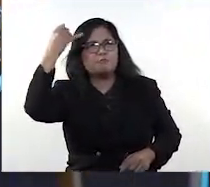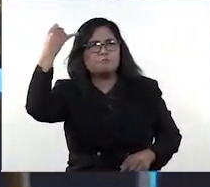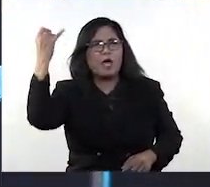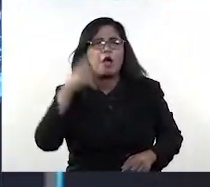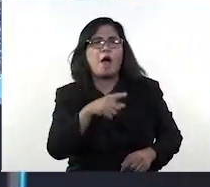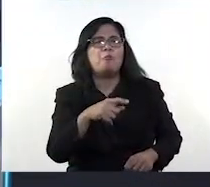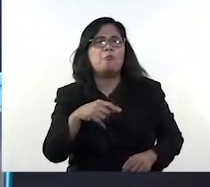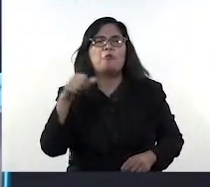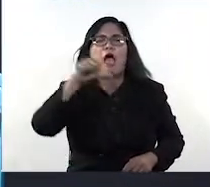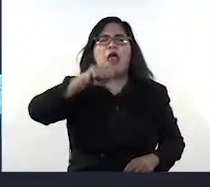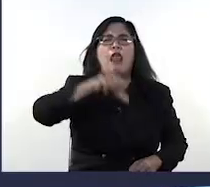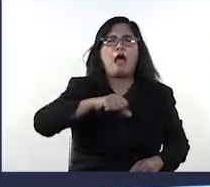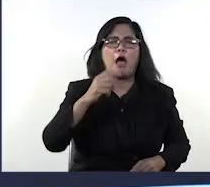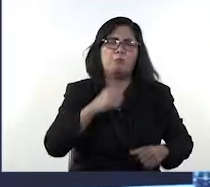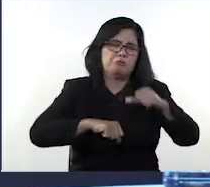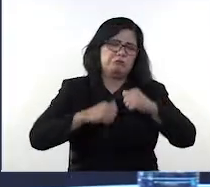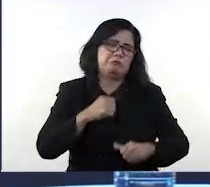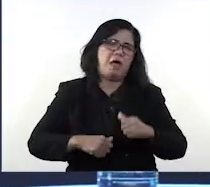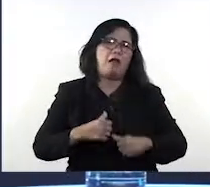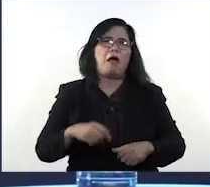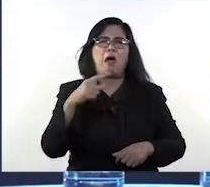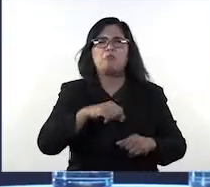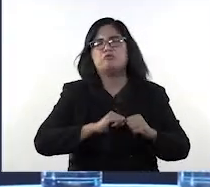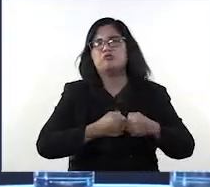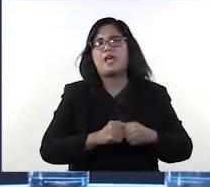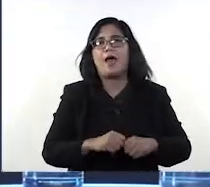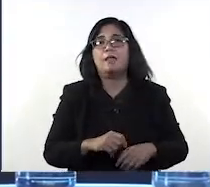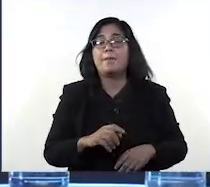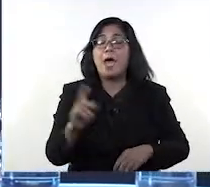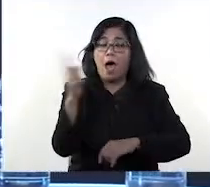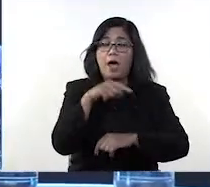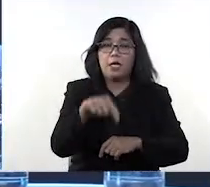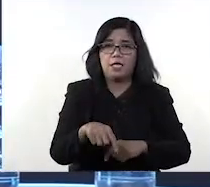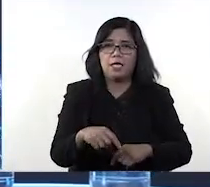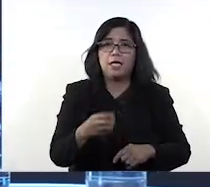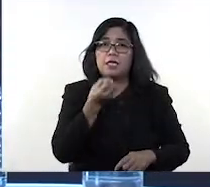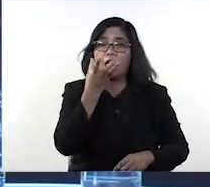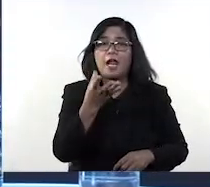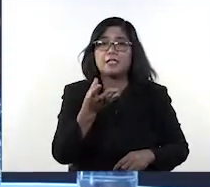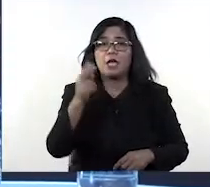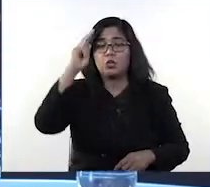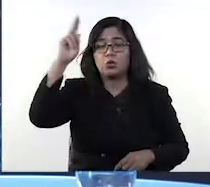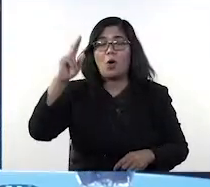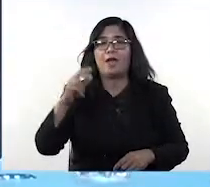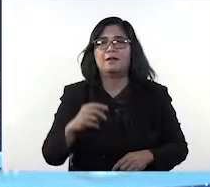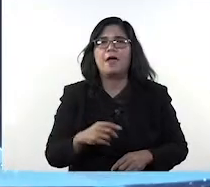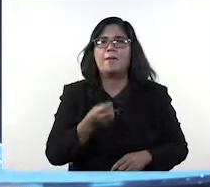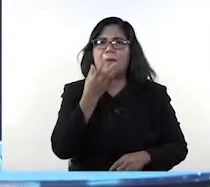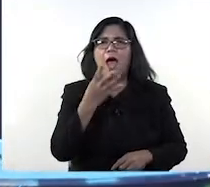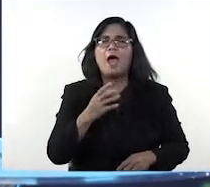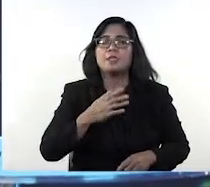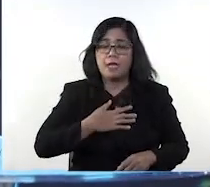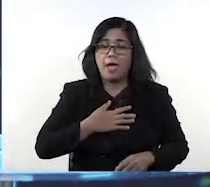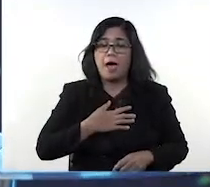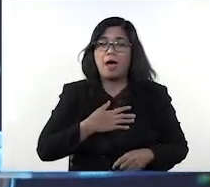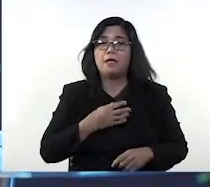enggak akan menang kamu nggak akan menangkap akan sengsara kebaikan susah tapi hari ini kita deklarasikan Apa itu antar lo mati kita Bos saya dipersiapkan Tuhan